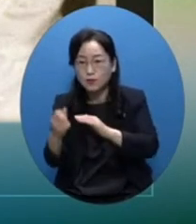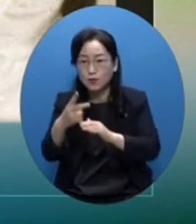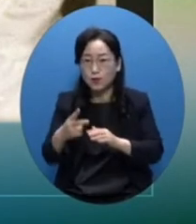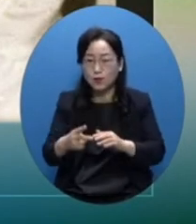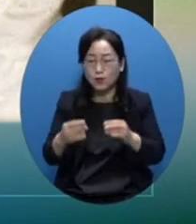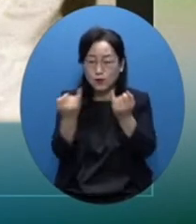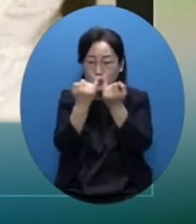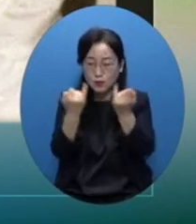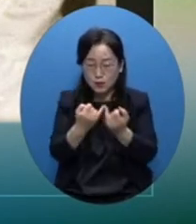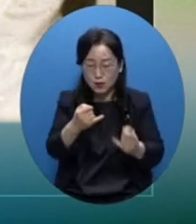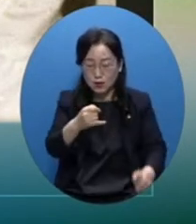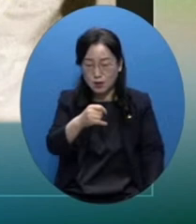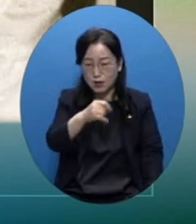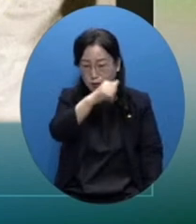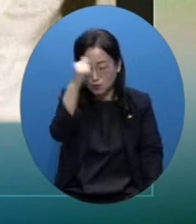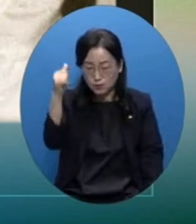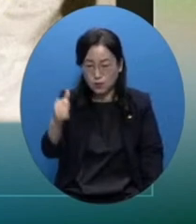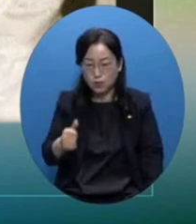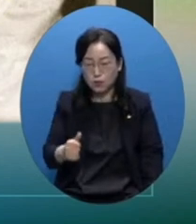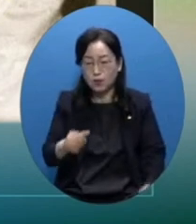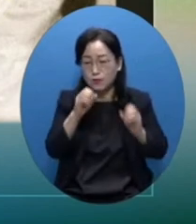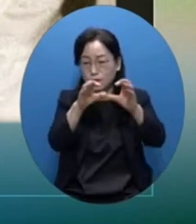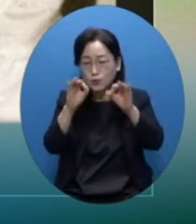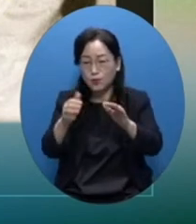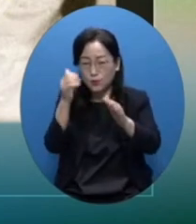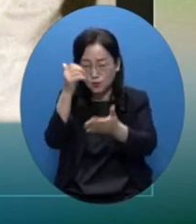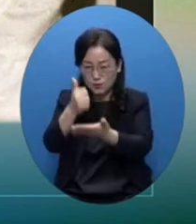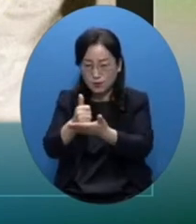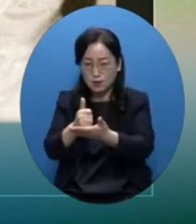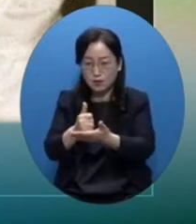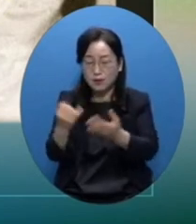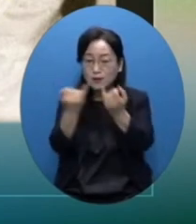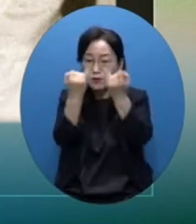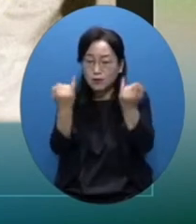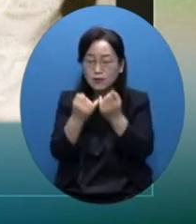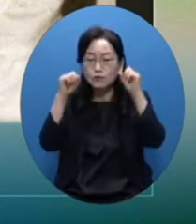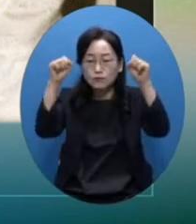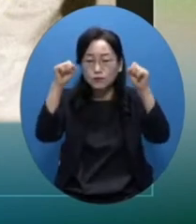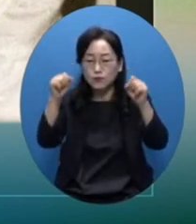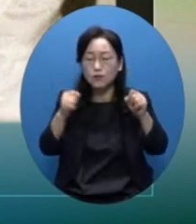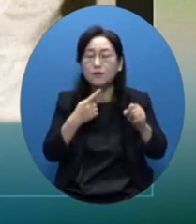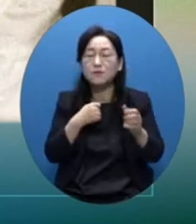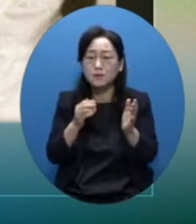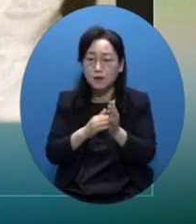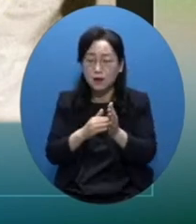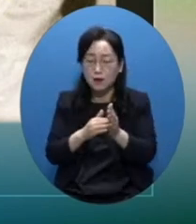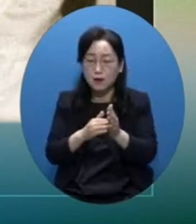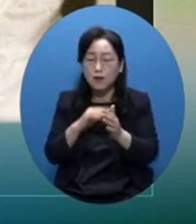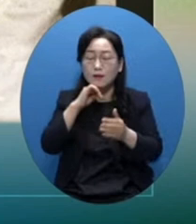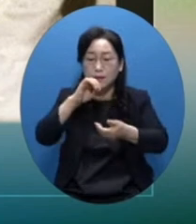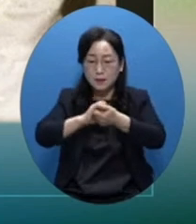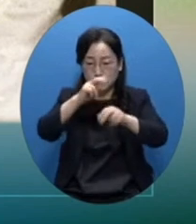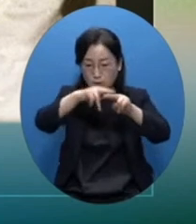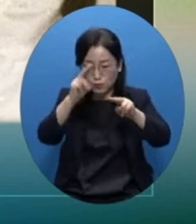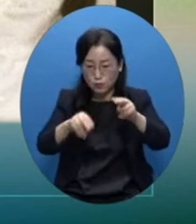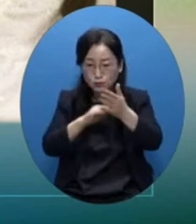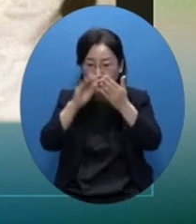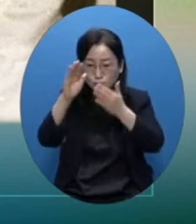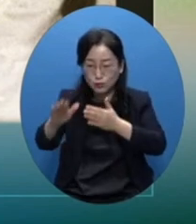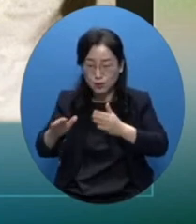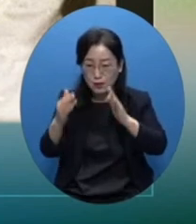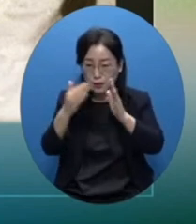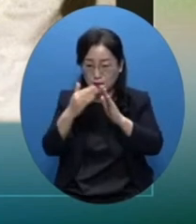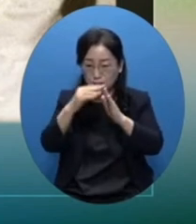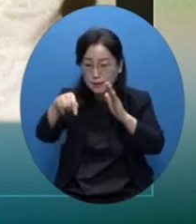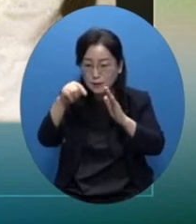연합회 회장을 역임하며 여성 운동의 기여하고 하고 은퇴 후에는 자신의 집에서 탈북 청년들 돌보고 이들에게 교육의